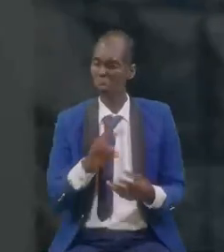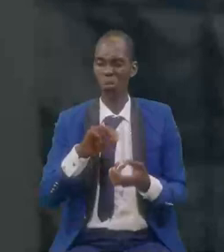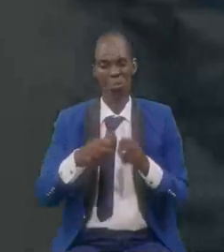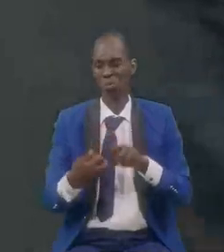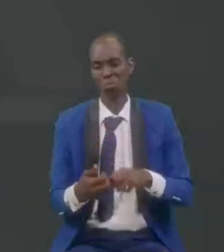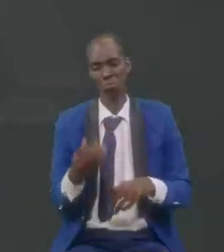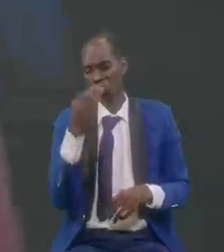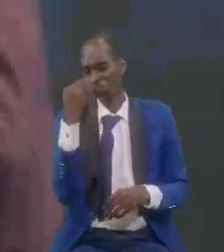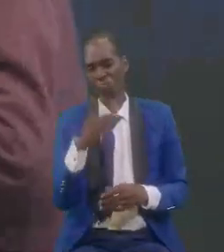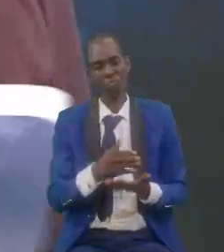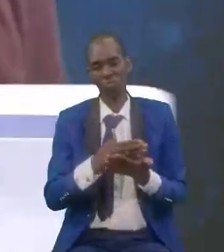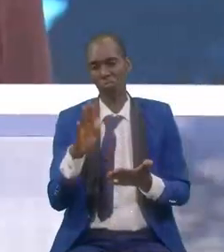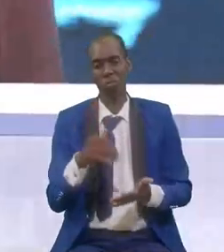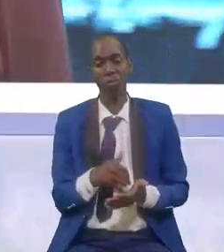problème.